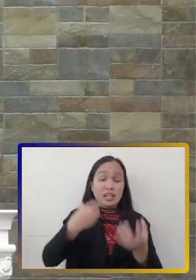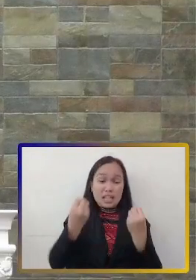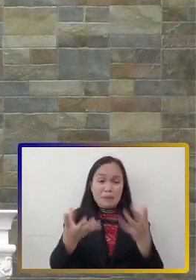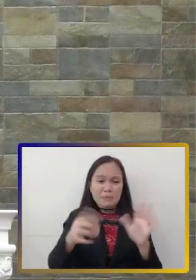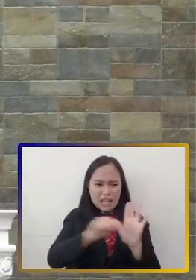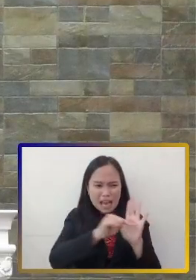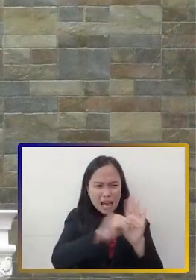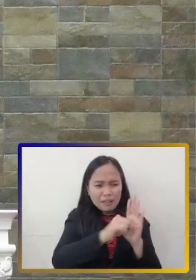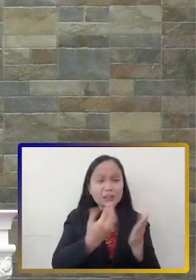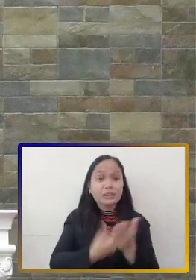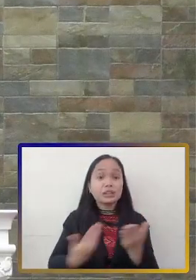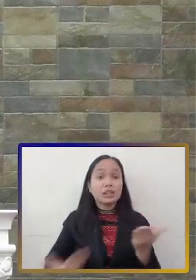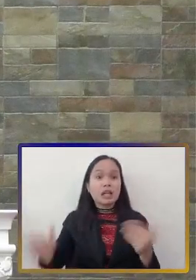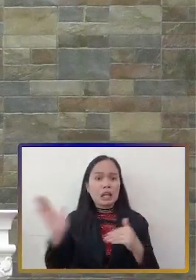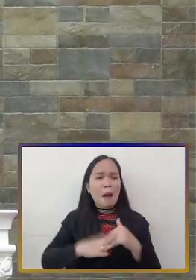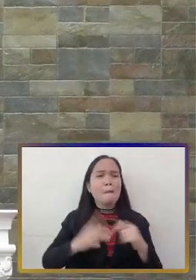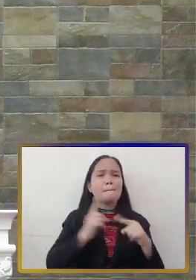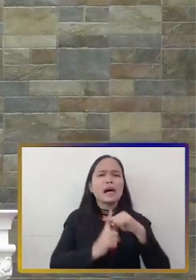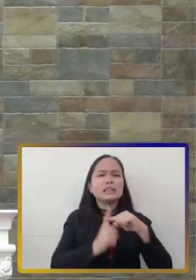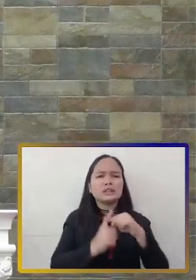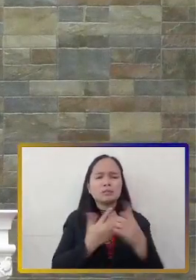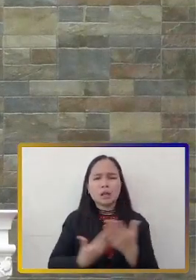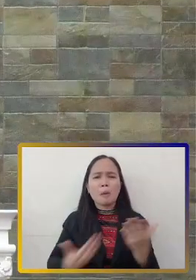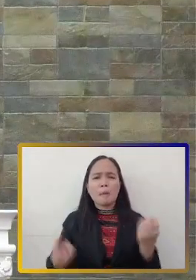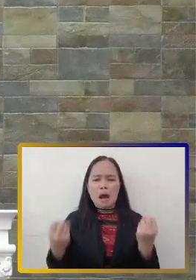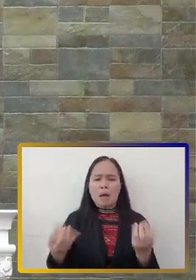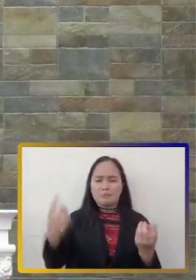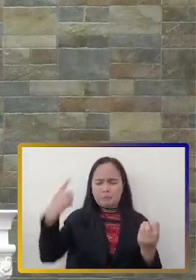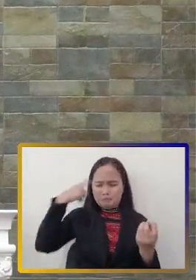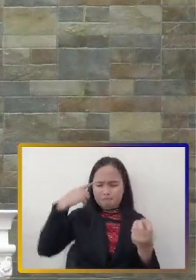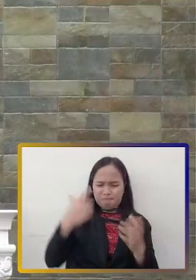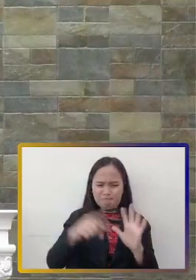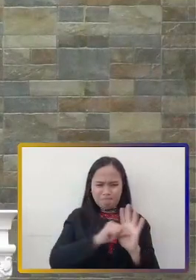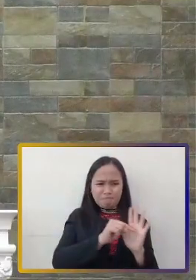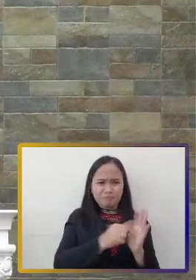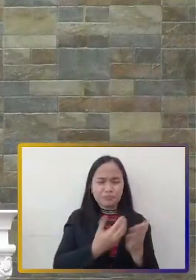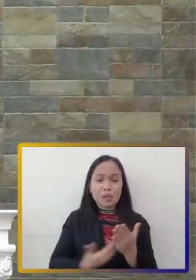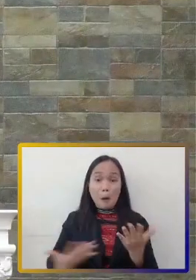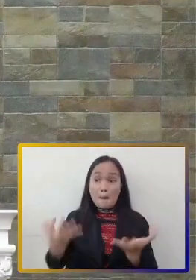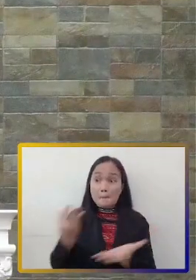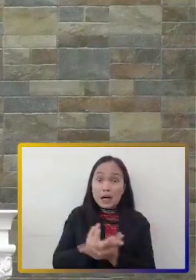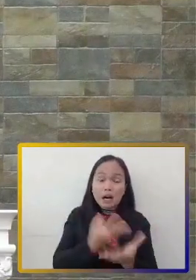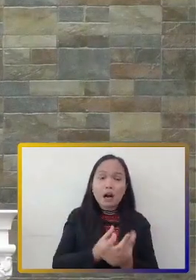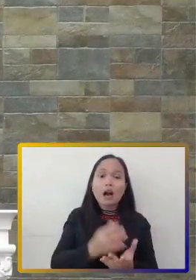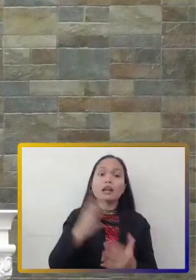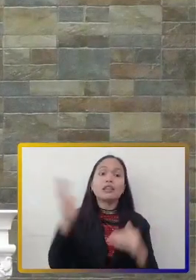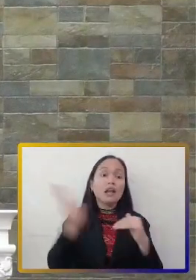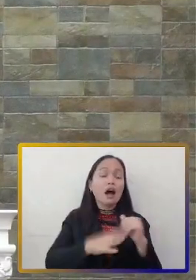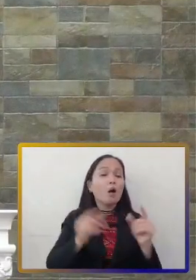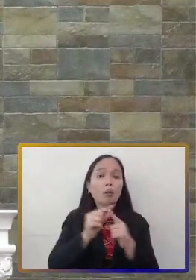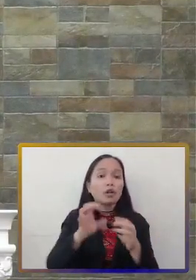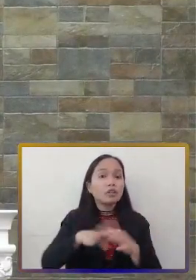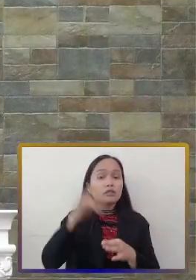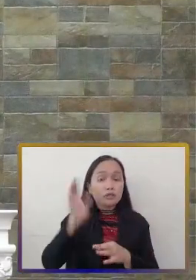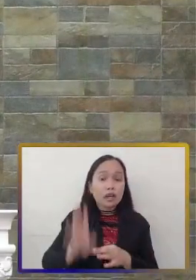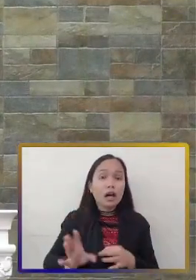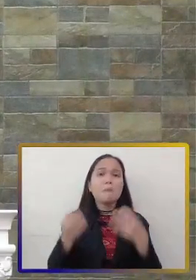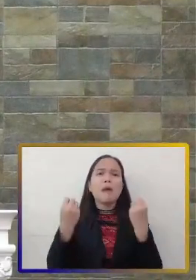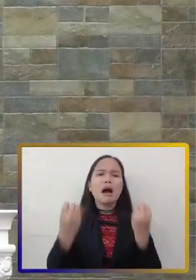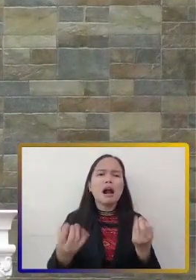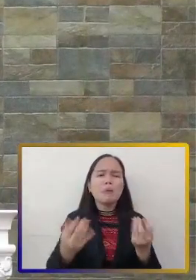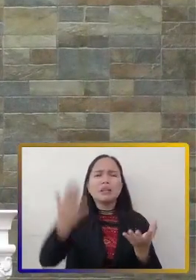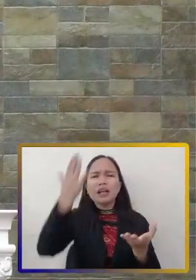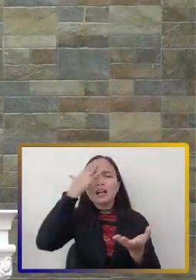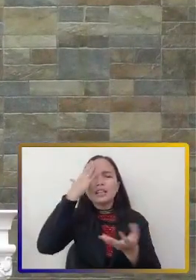na kaisipan kaysa positive. Mas maraming laman ang isip mo ng pera kaysa salita ng Diyos. Mas maraming karunungan